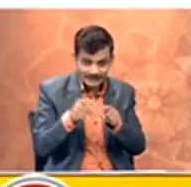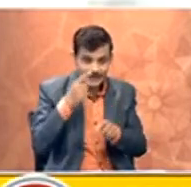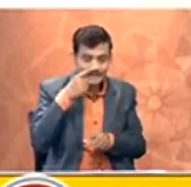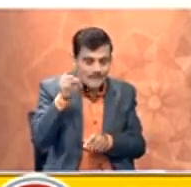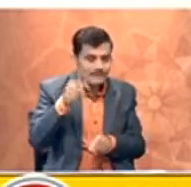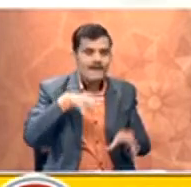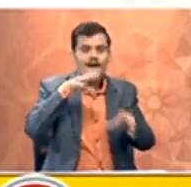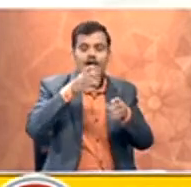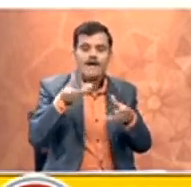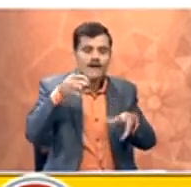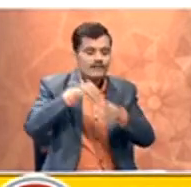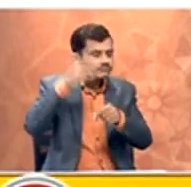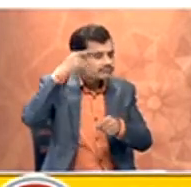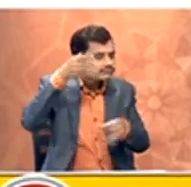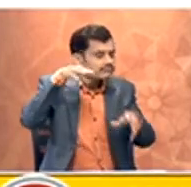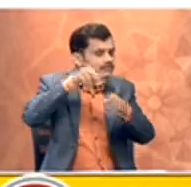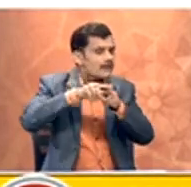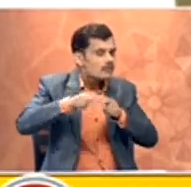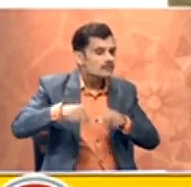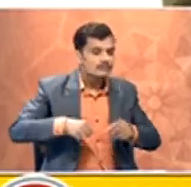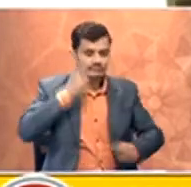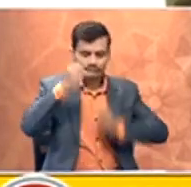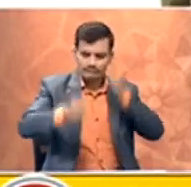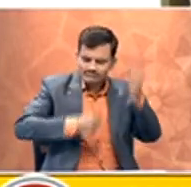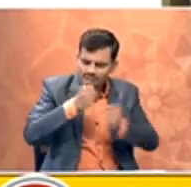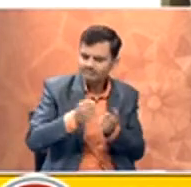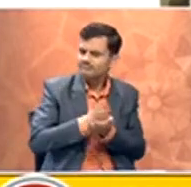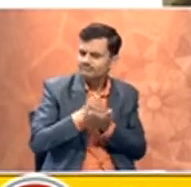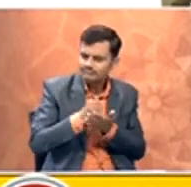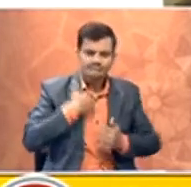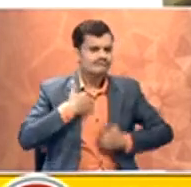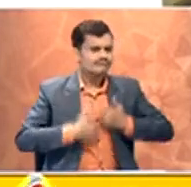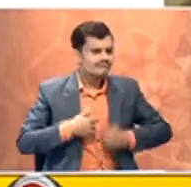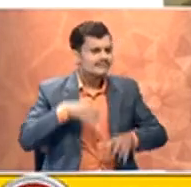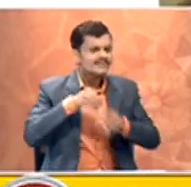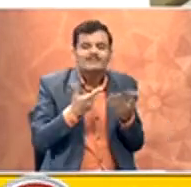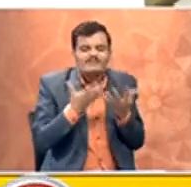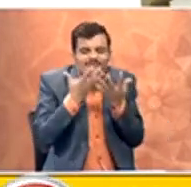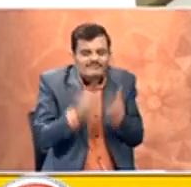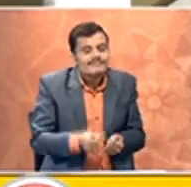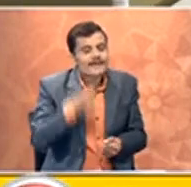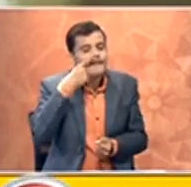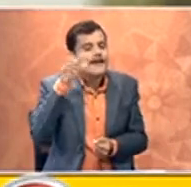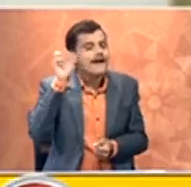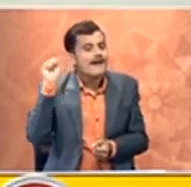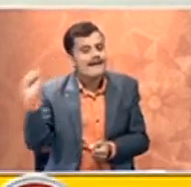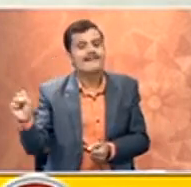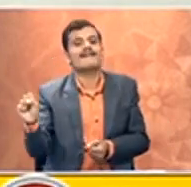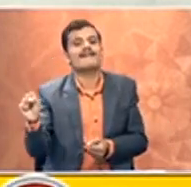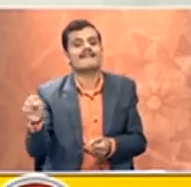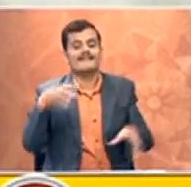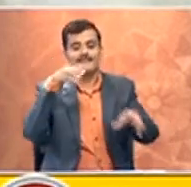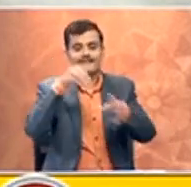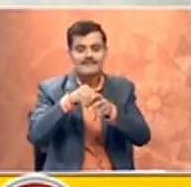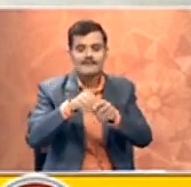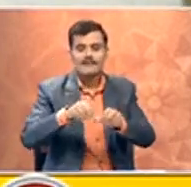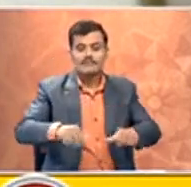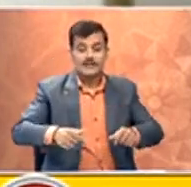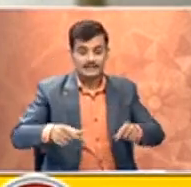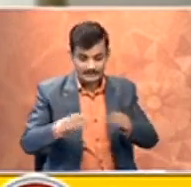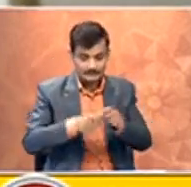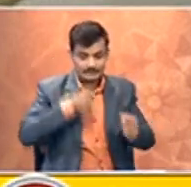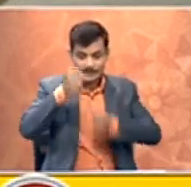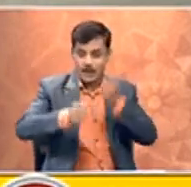कंप्लीट करने के लिए बचपन से काफी खेलकूद में रुचि लेती थी और फिर मैंने ताइक्वांडो भी किया है, उसमें भी ब्लैक बेल्ट हूँ,